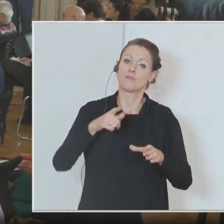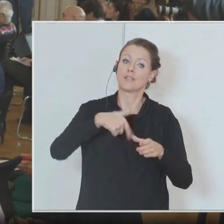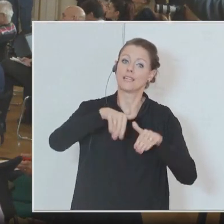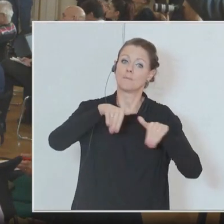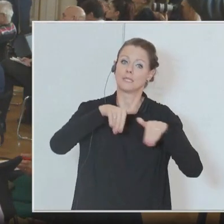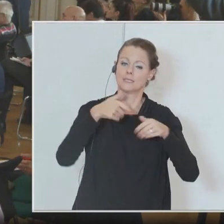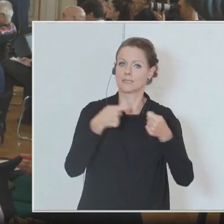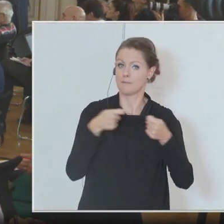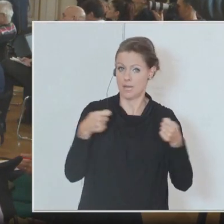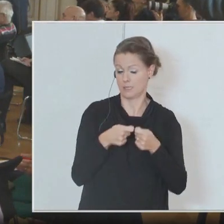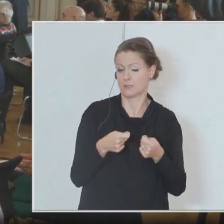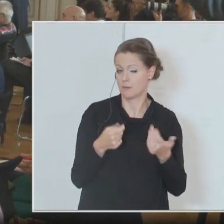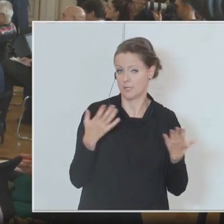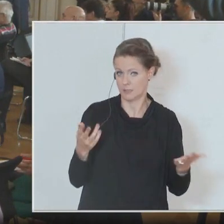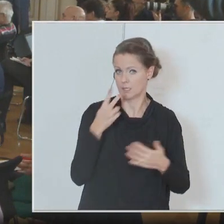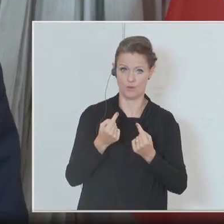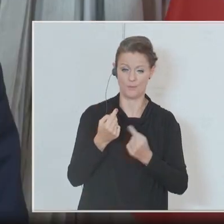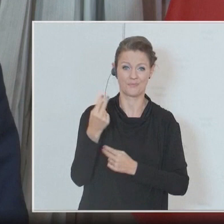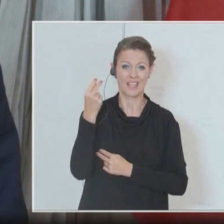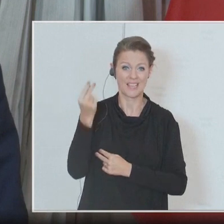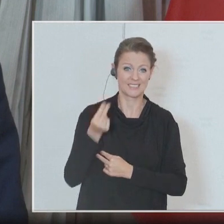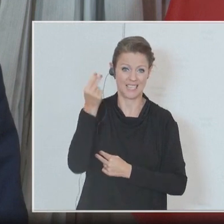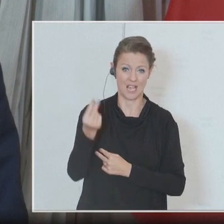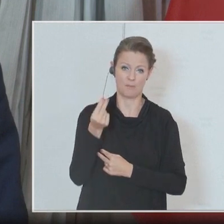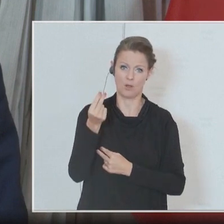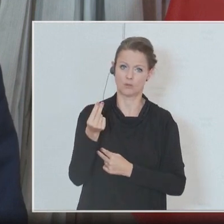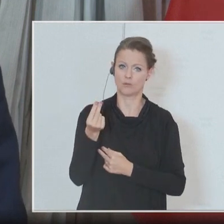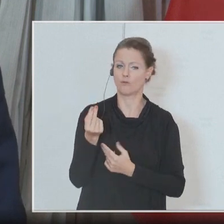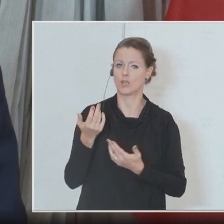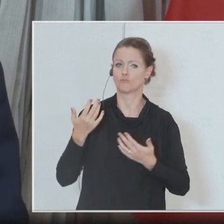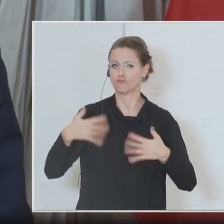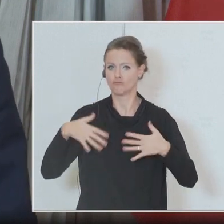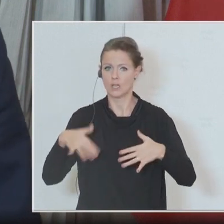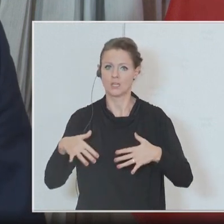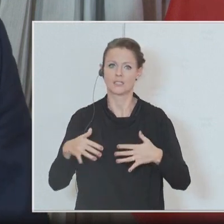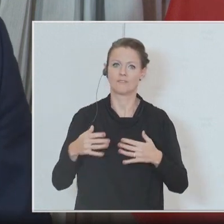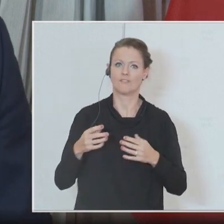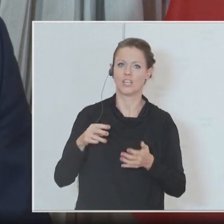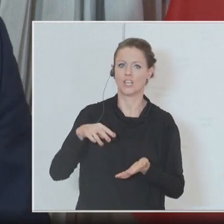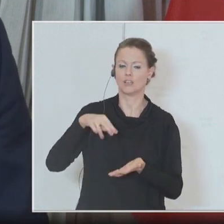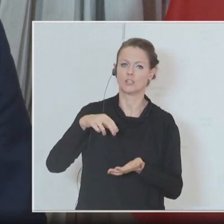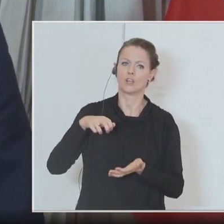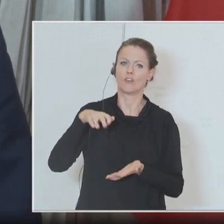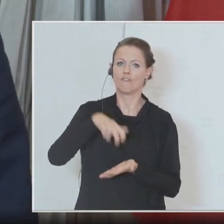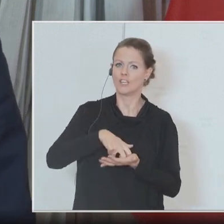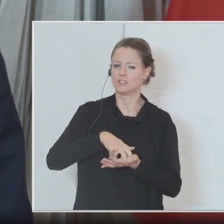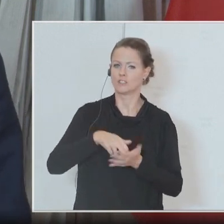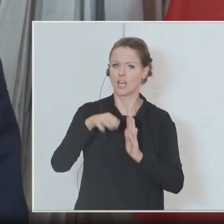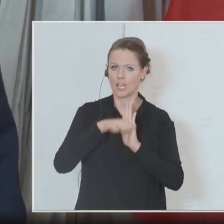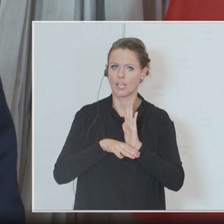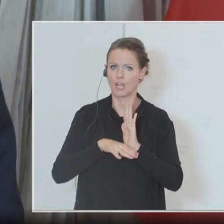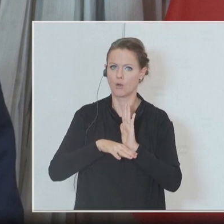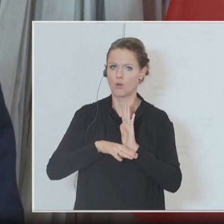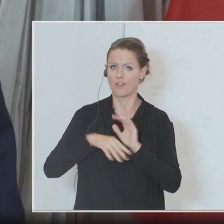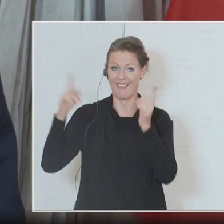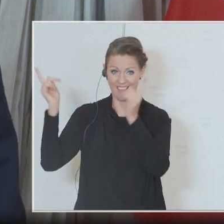Seguendo la via della Repubblica Ceca, anche l'Austria riprende i controlli al confine con la Slovacchia a partire da questo giovedì, una decisione presa per